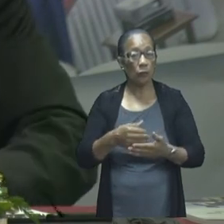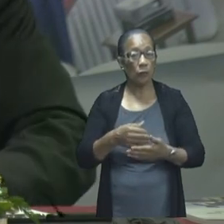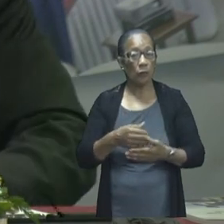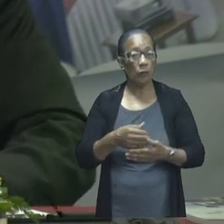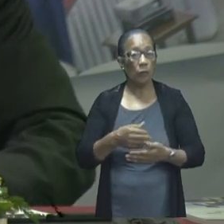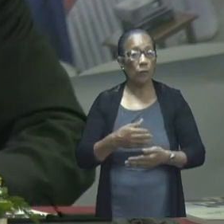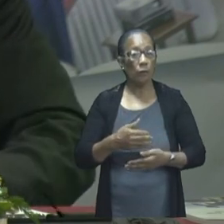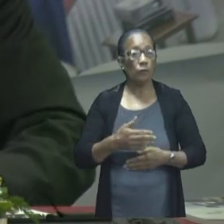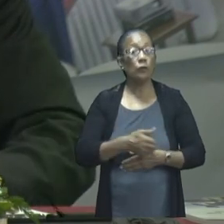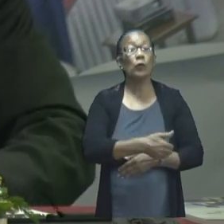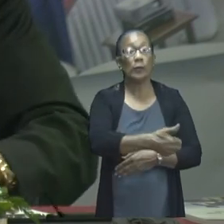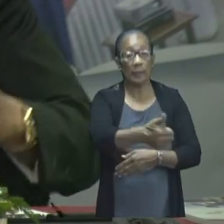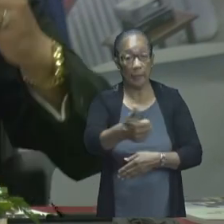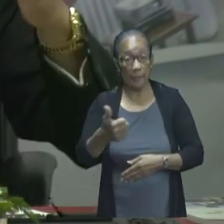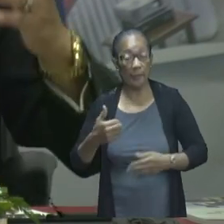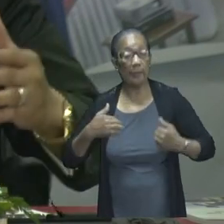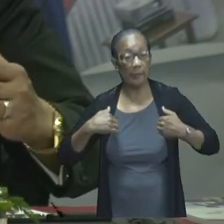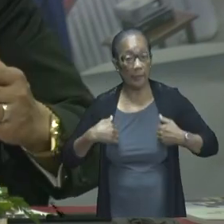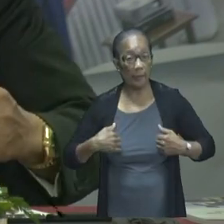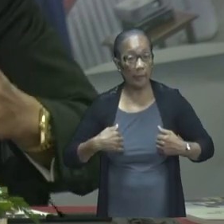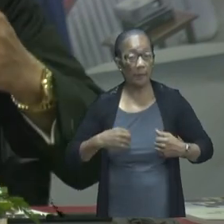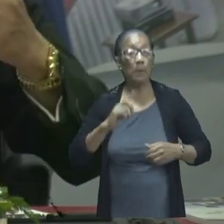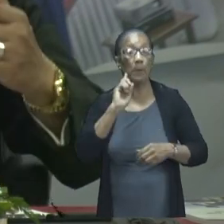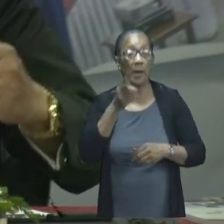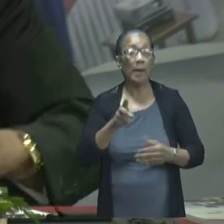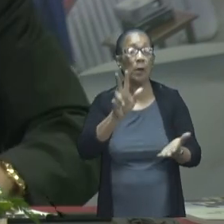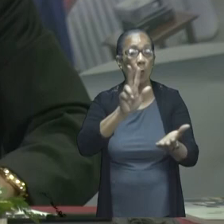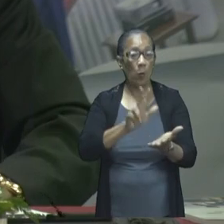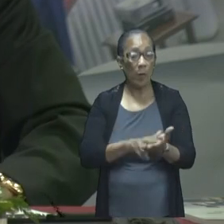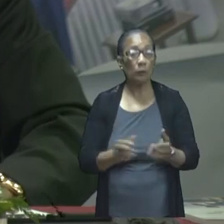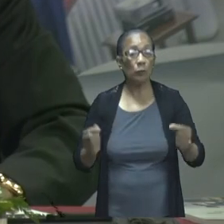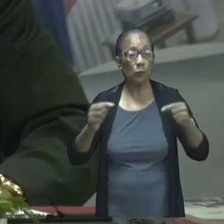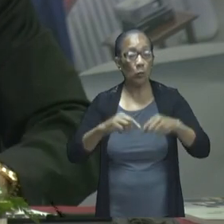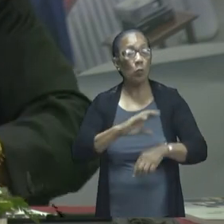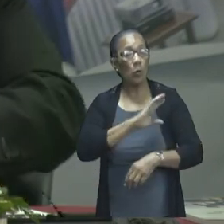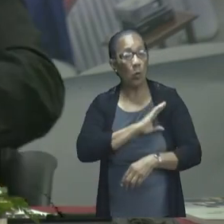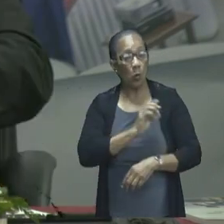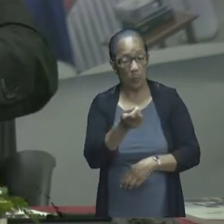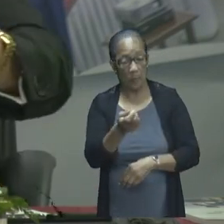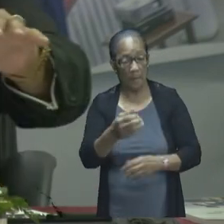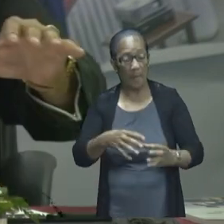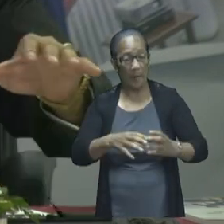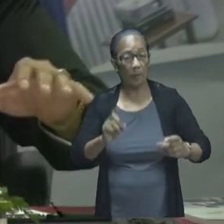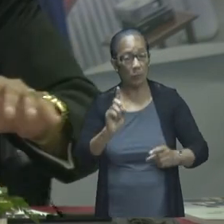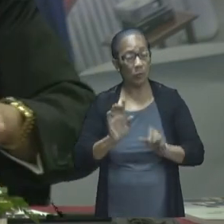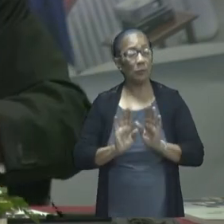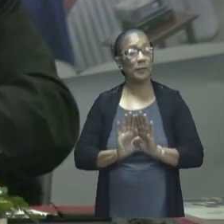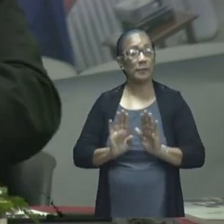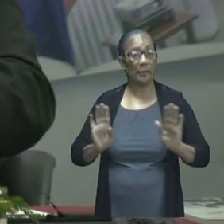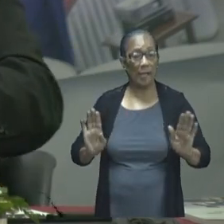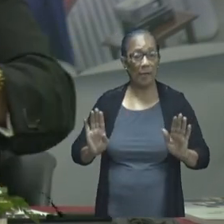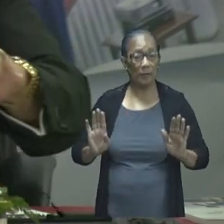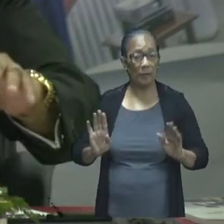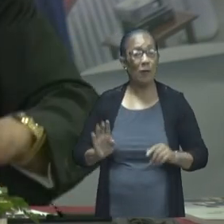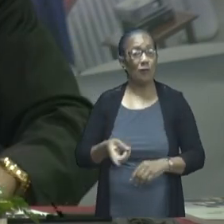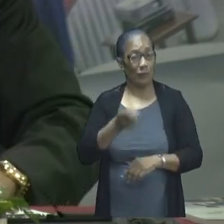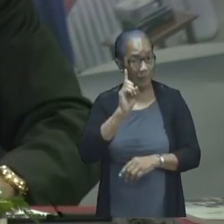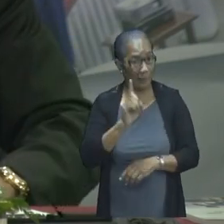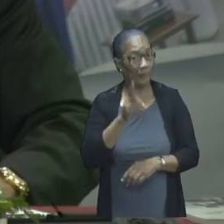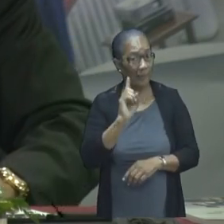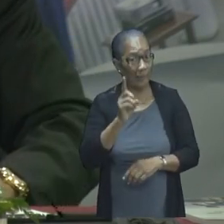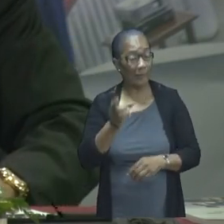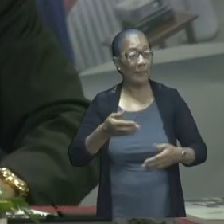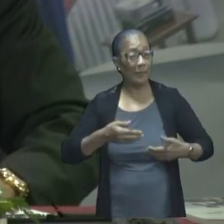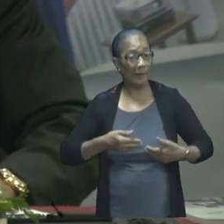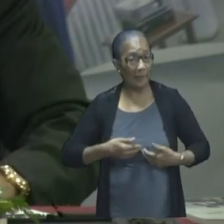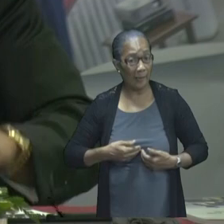burger en daarvoor moet er een wet komen zodat de bank en ook beschermd worden tegen allerlei dreigingen die zij zeggen dat ze krijgen van